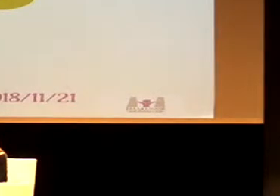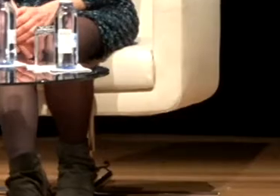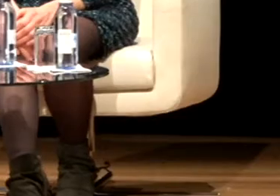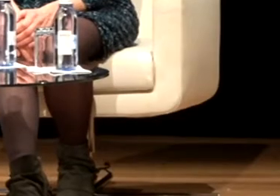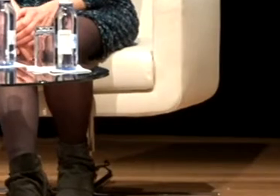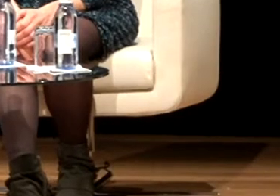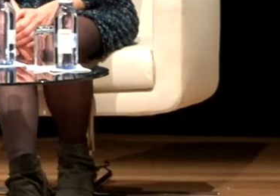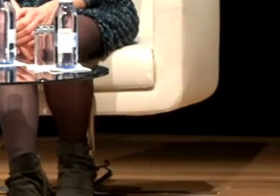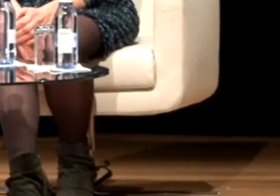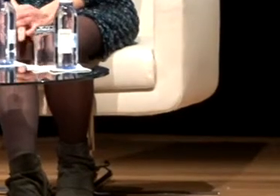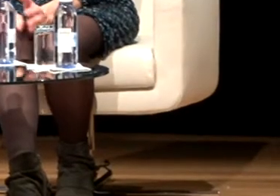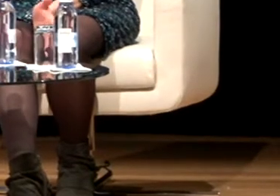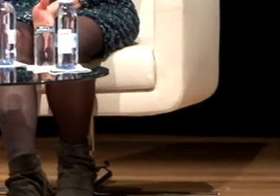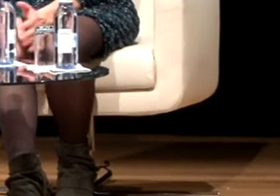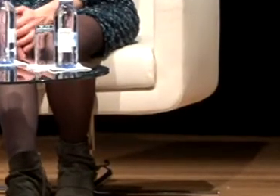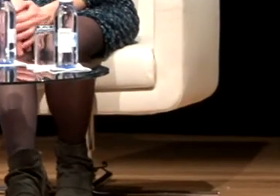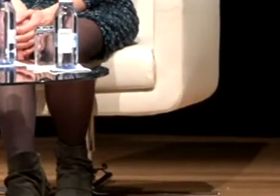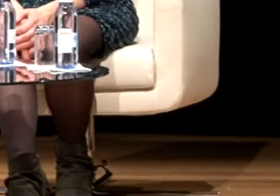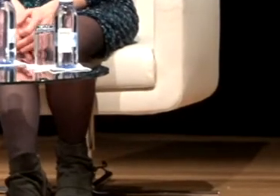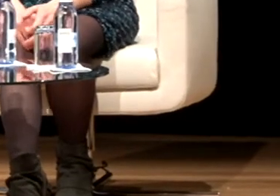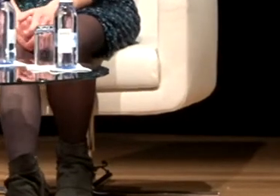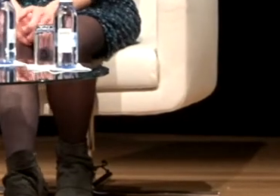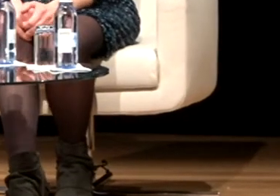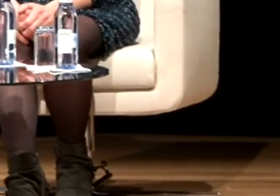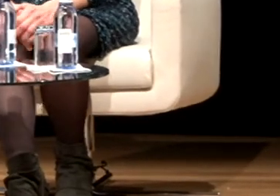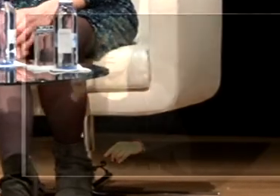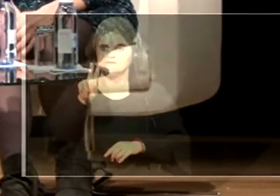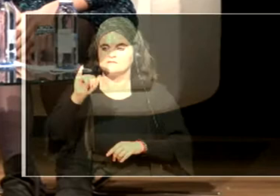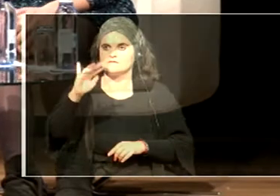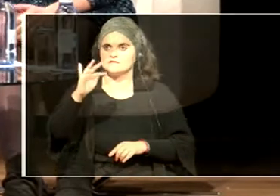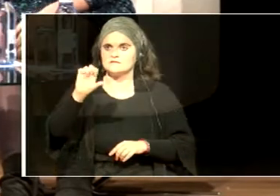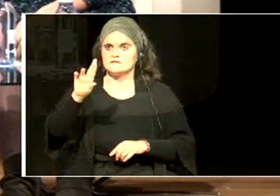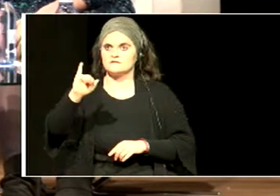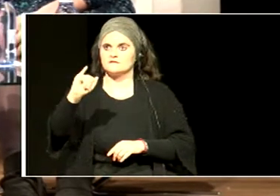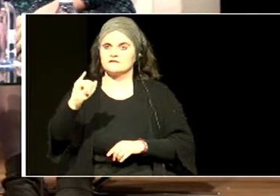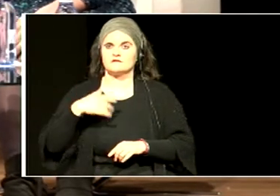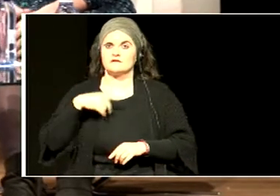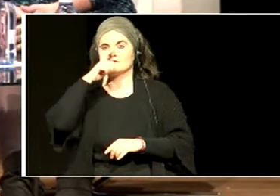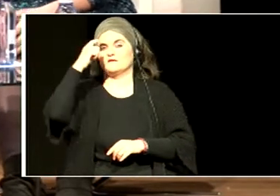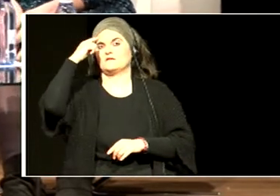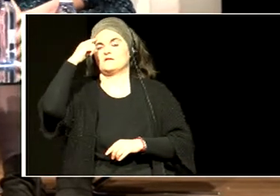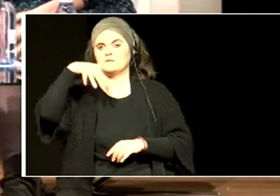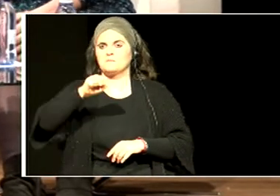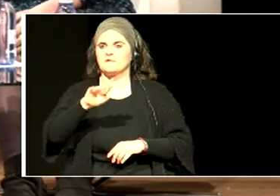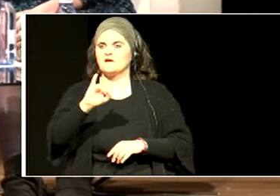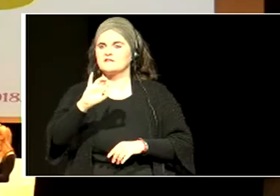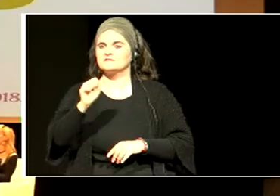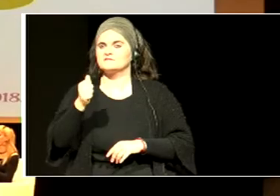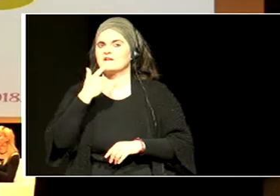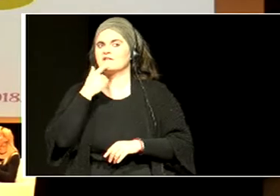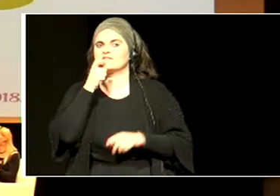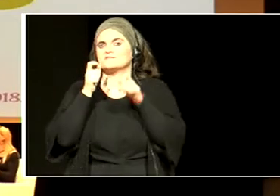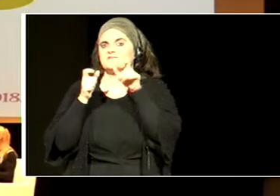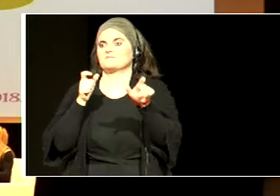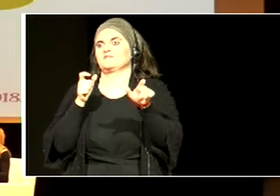Michelena, eta ni Marisa Biteri, bai? Batzuei egual etorri zaizue burua Marisa izena aipatu dugu, bai?